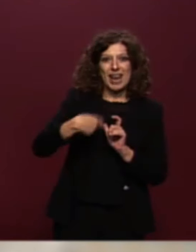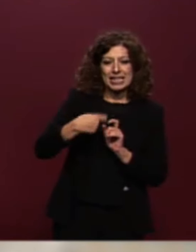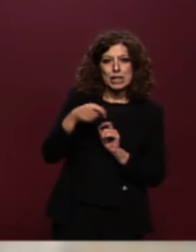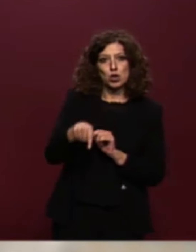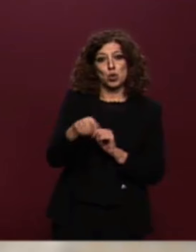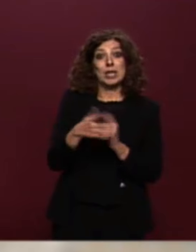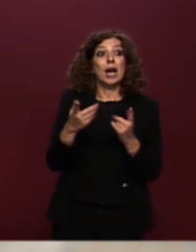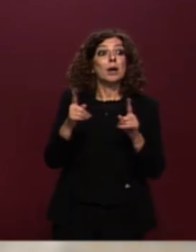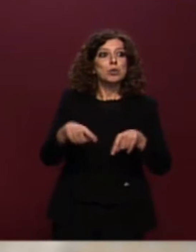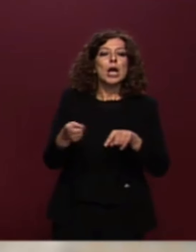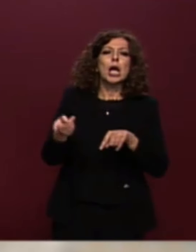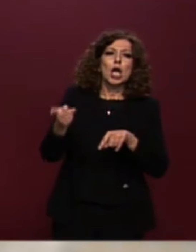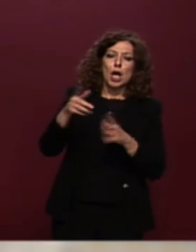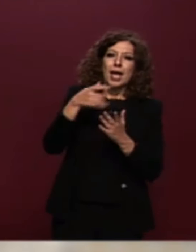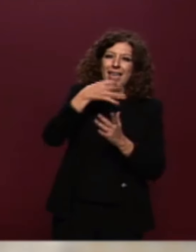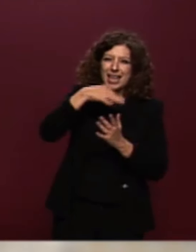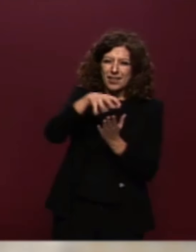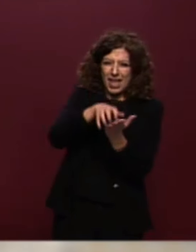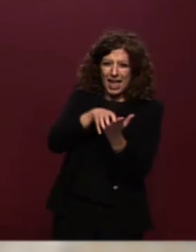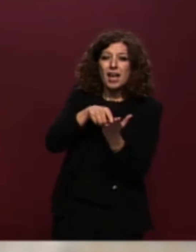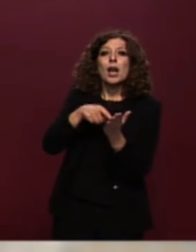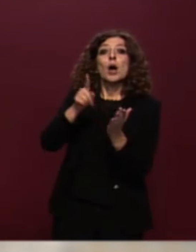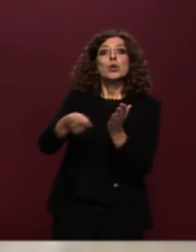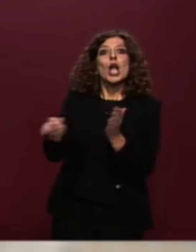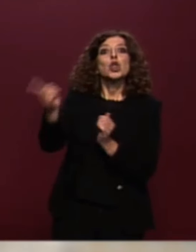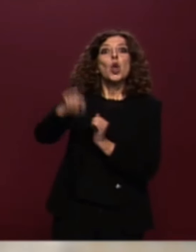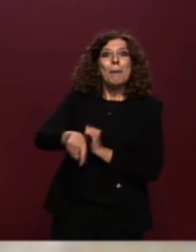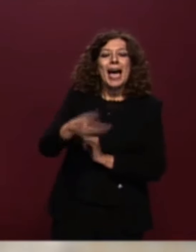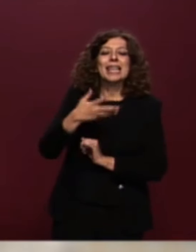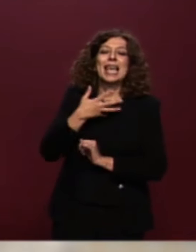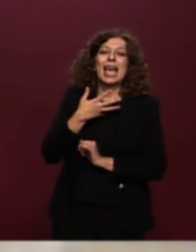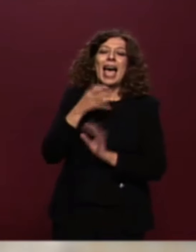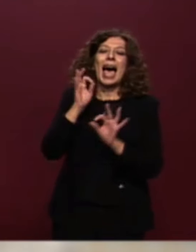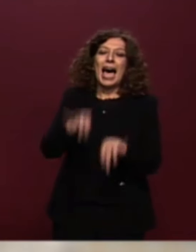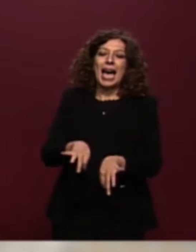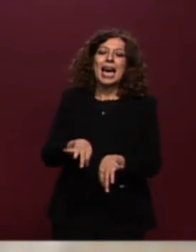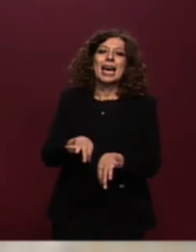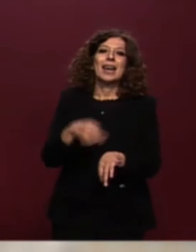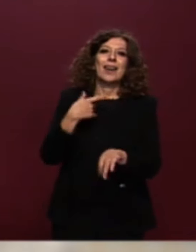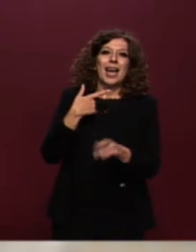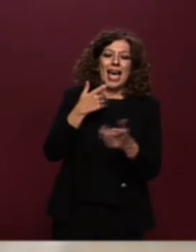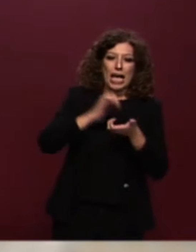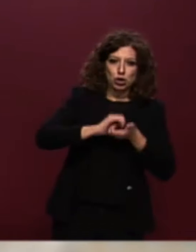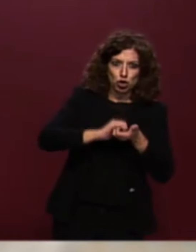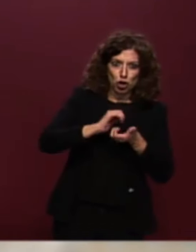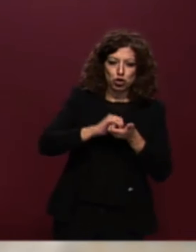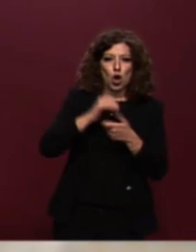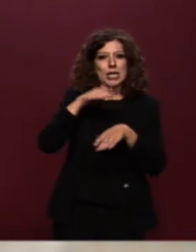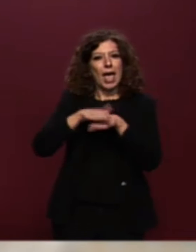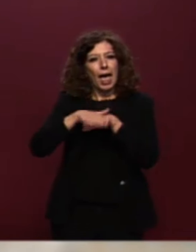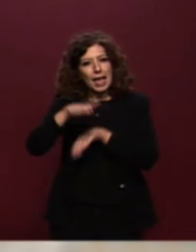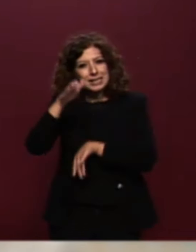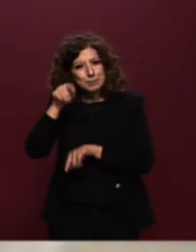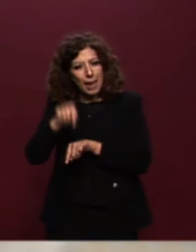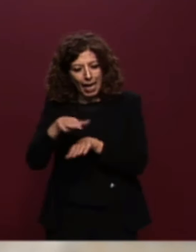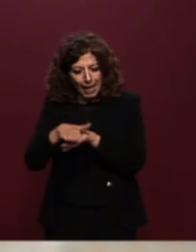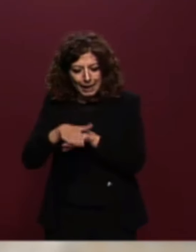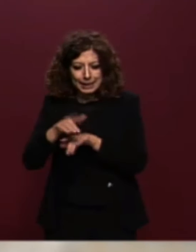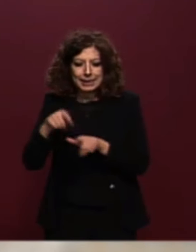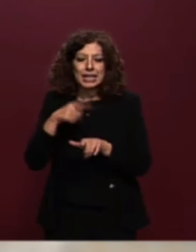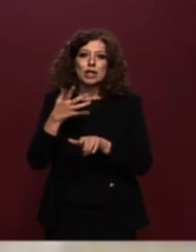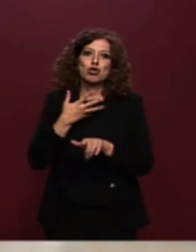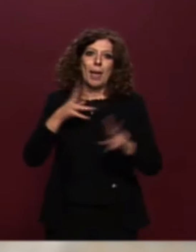Domani poi interverranno le parti sociali e datoriali in primis, le associazioni, gli esperti, sulle materie che riguardano due